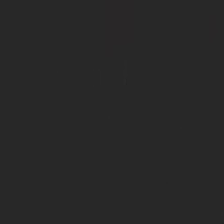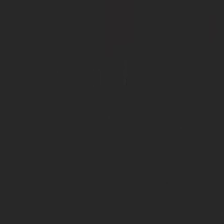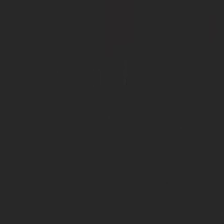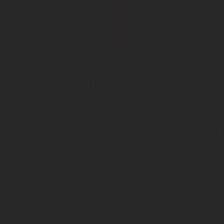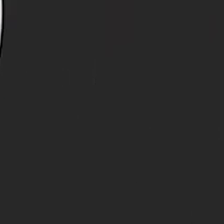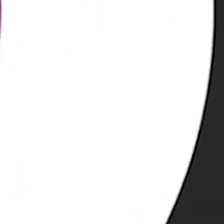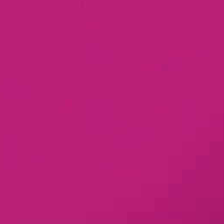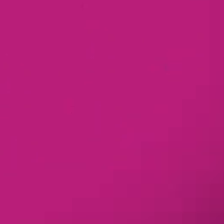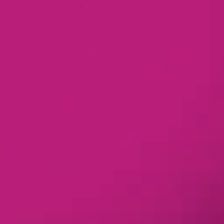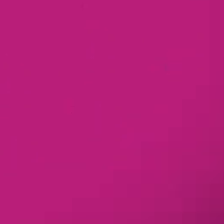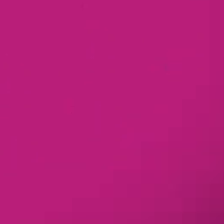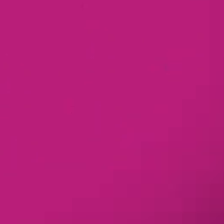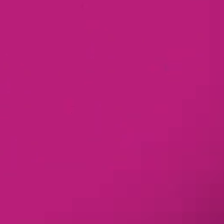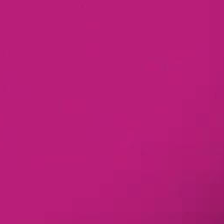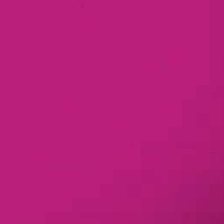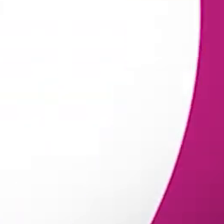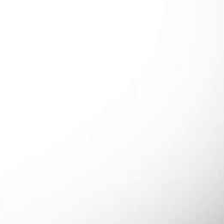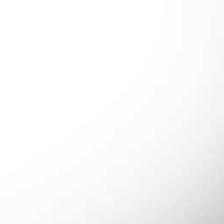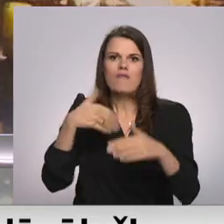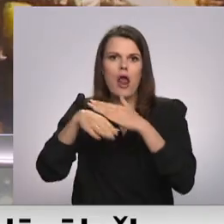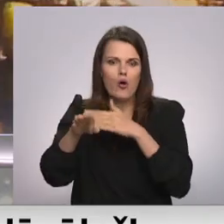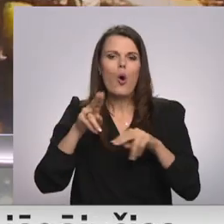Re! Viss ēters ir te!